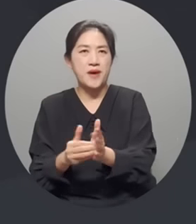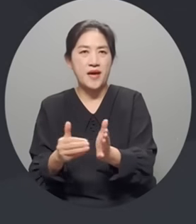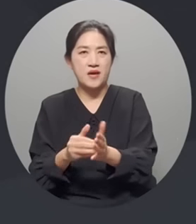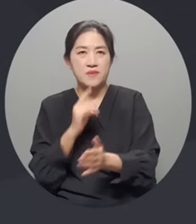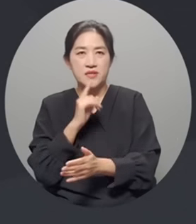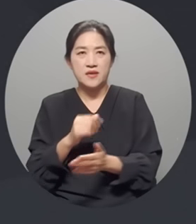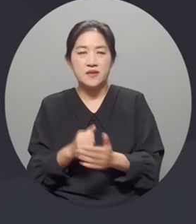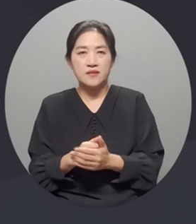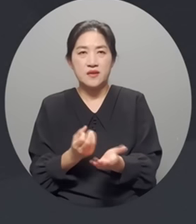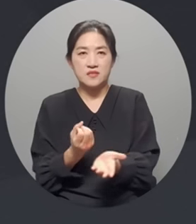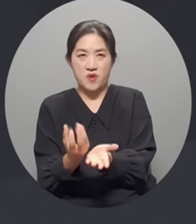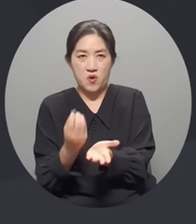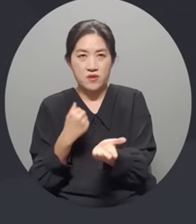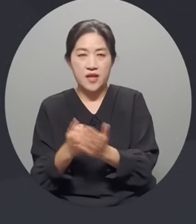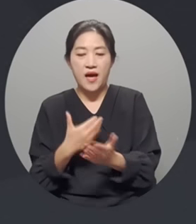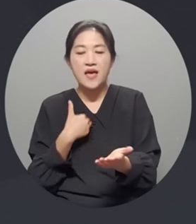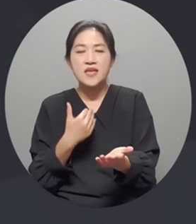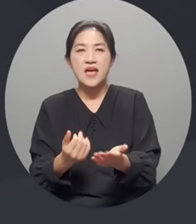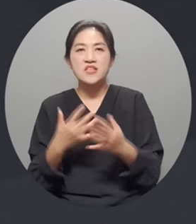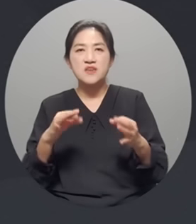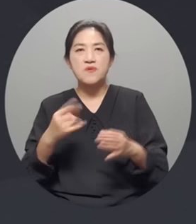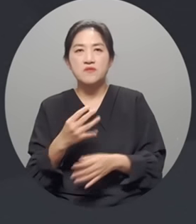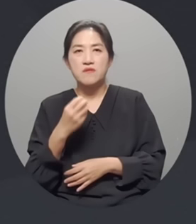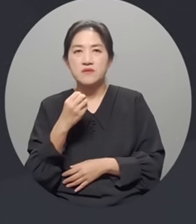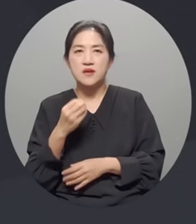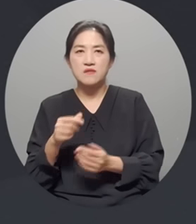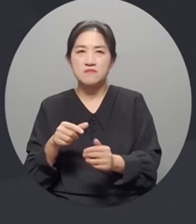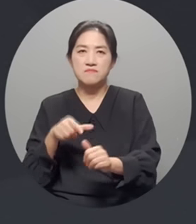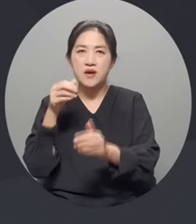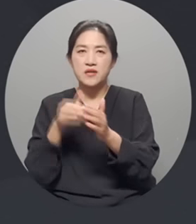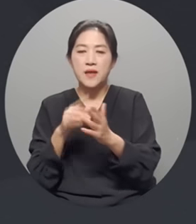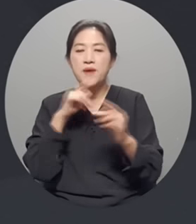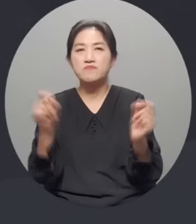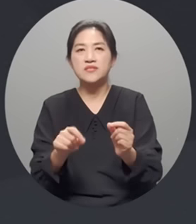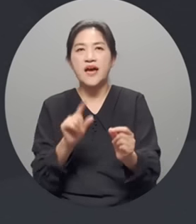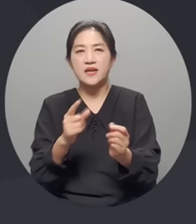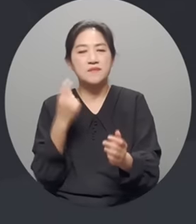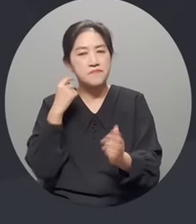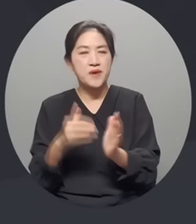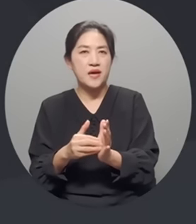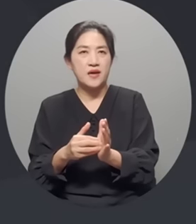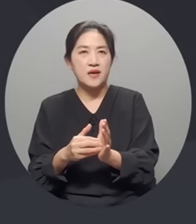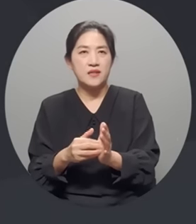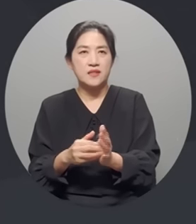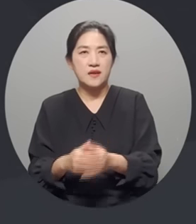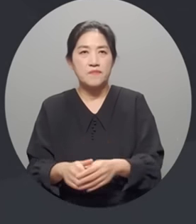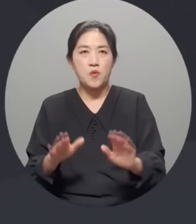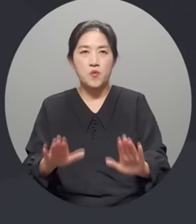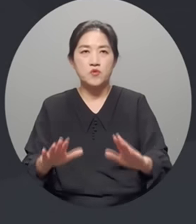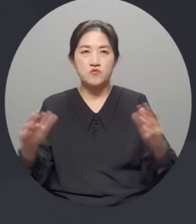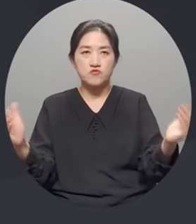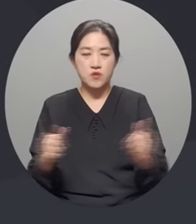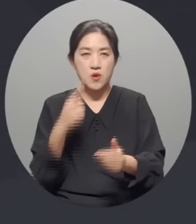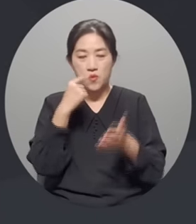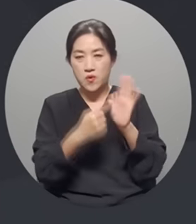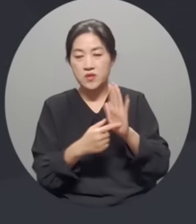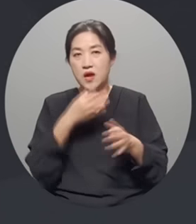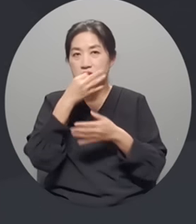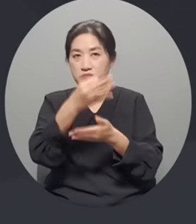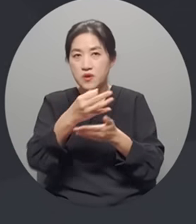했습니다. 나는 김영선이라고 했는데 딱 한 문장이었다고 했습니다. 오늘 국회에서 공개된